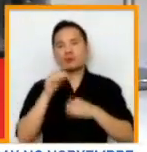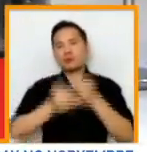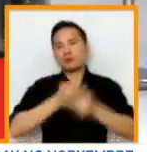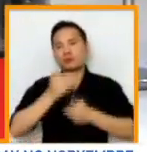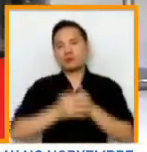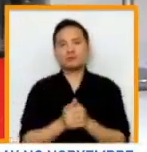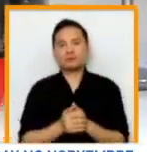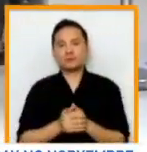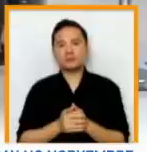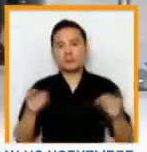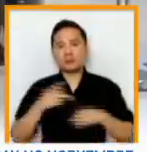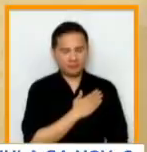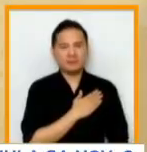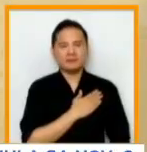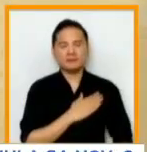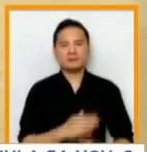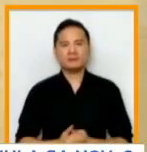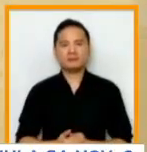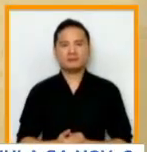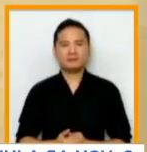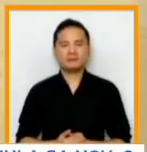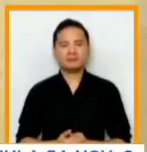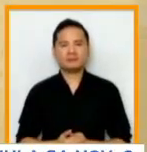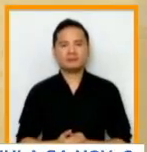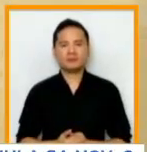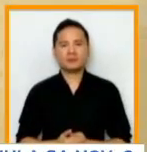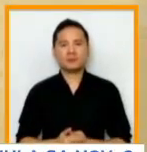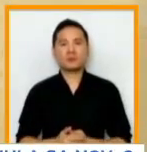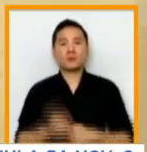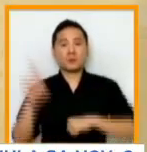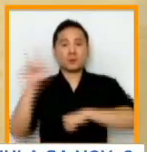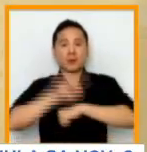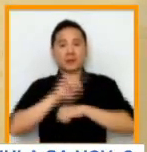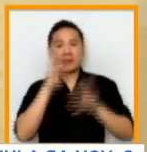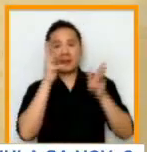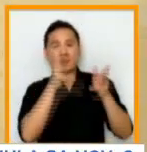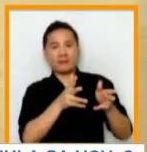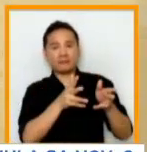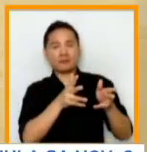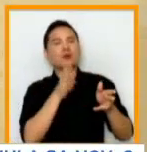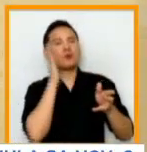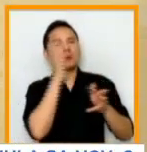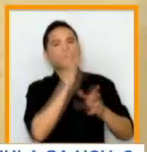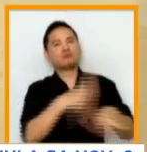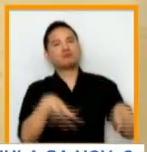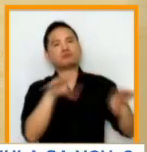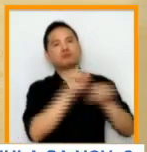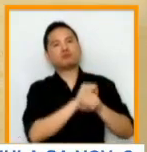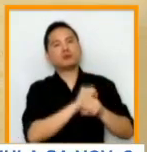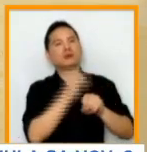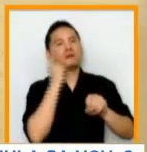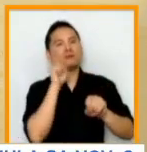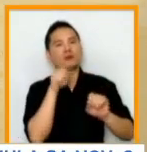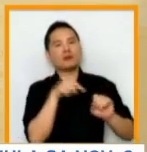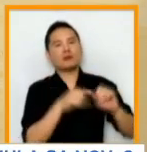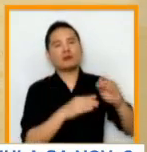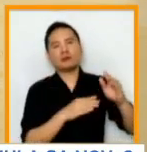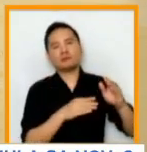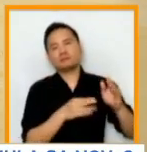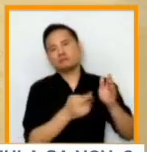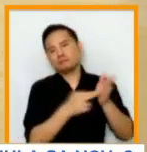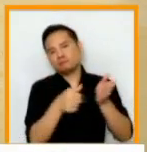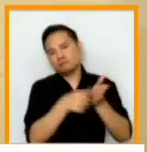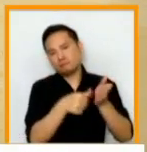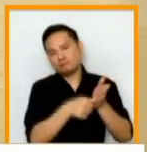Alegre, buong puso para sa Pilipino. Isang araw na lamang bago ang deadline ng extended voter registration, pero tila hindi maubos-ubos ang